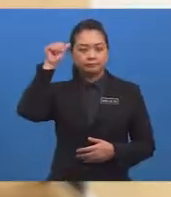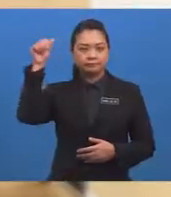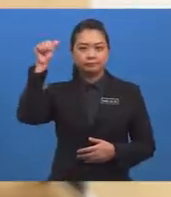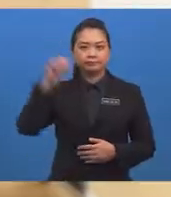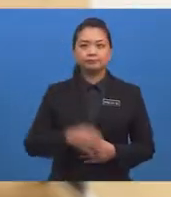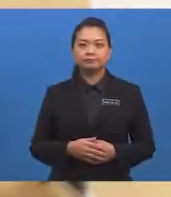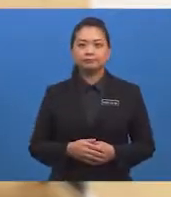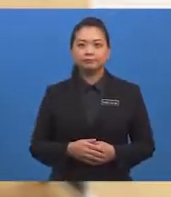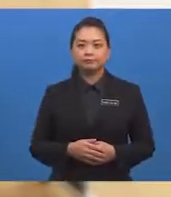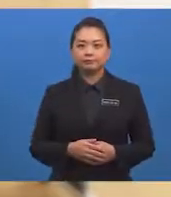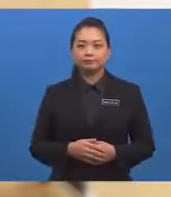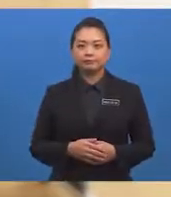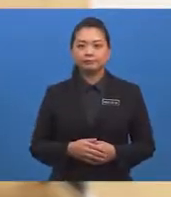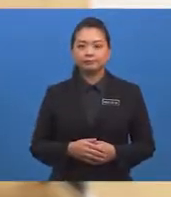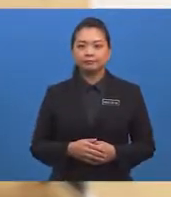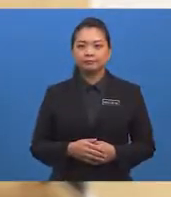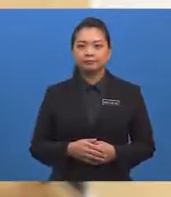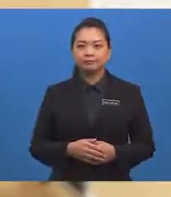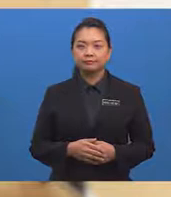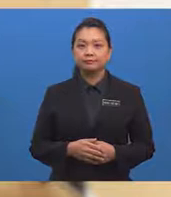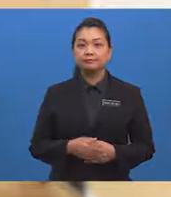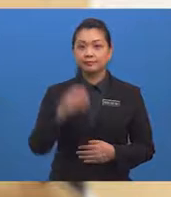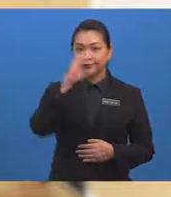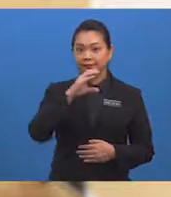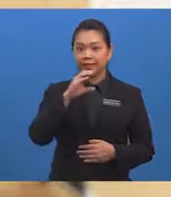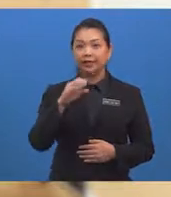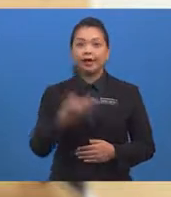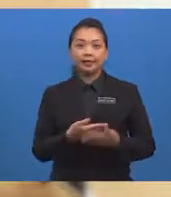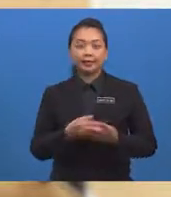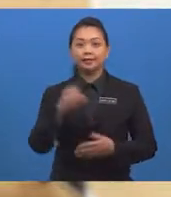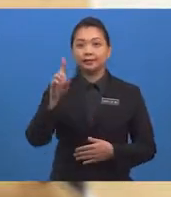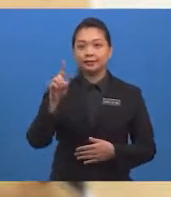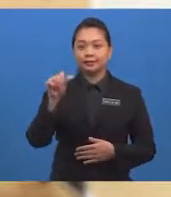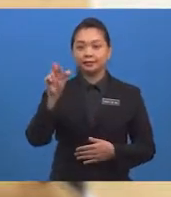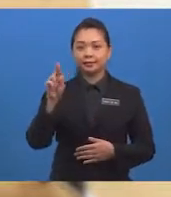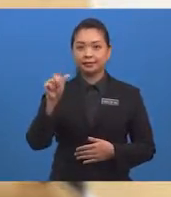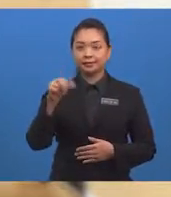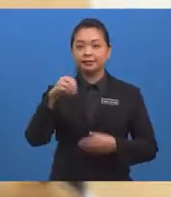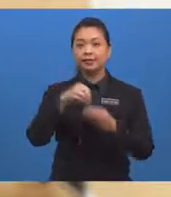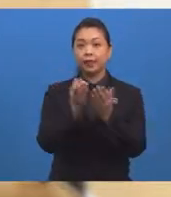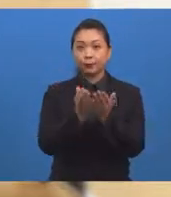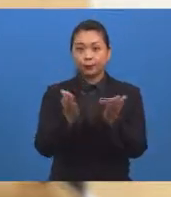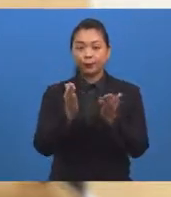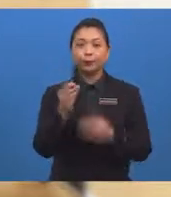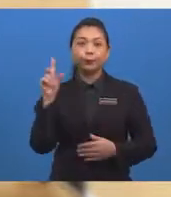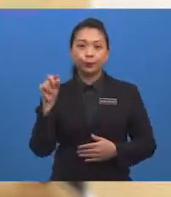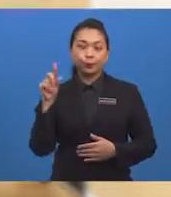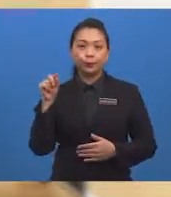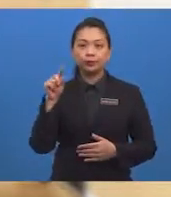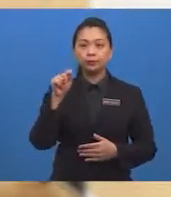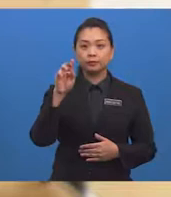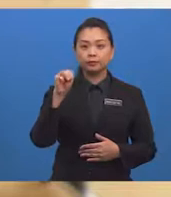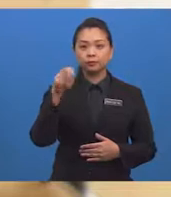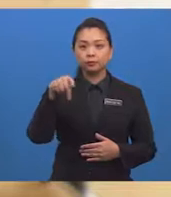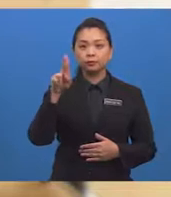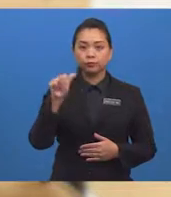Bismillahirrahmanirrahim. Mencari timba si anak dara di bawah sarang burung tempua. Salam sembah